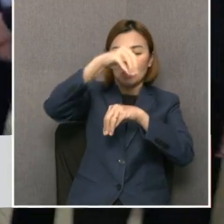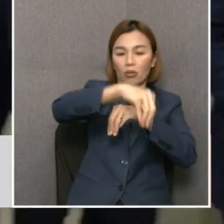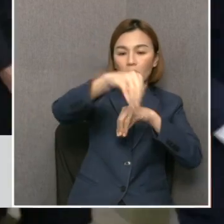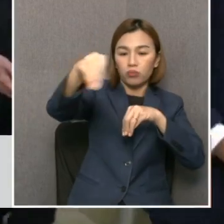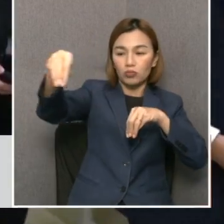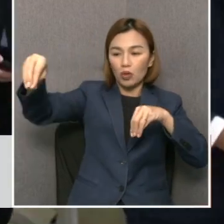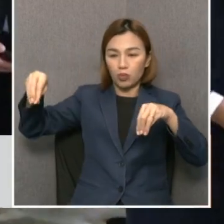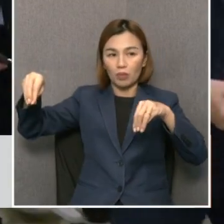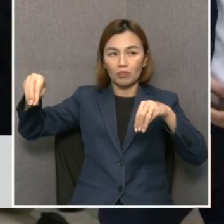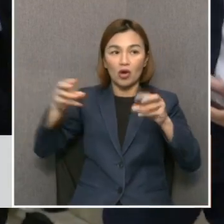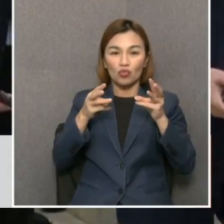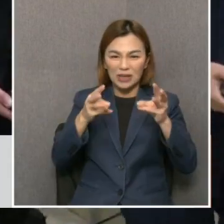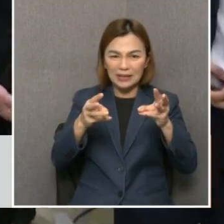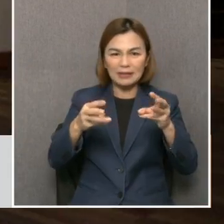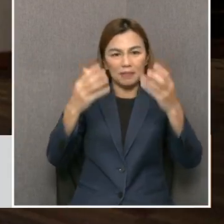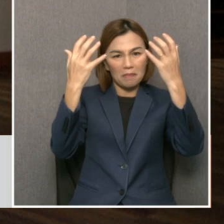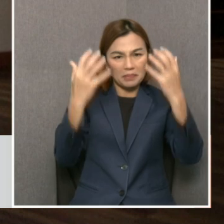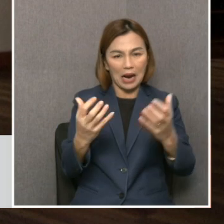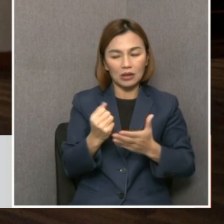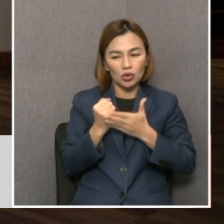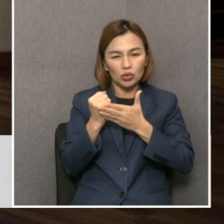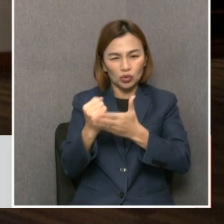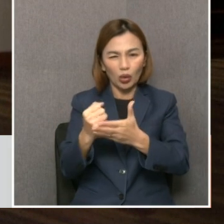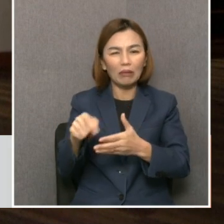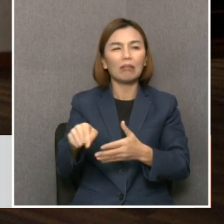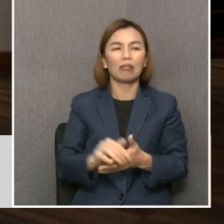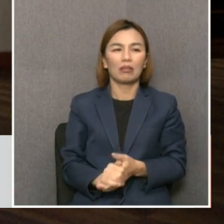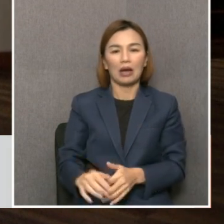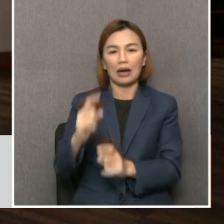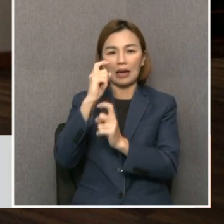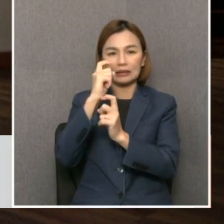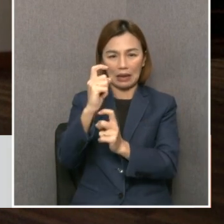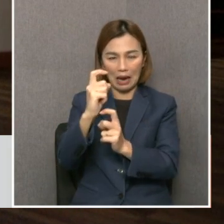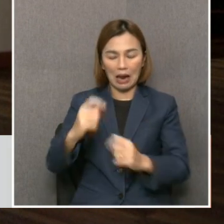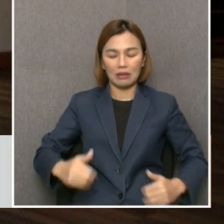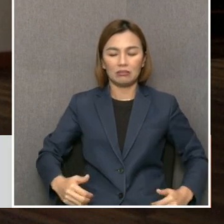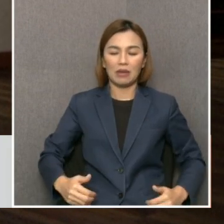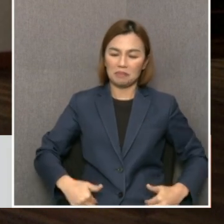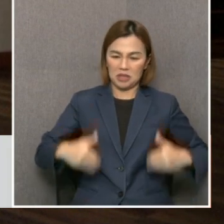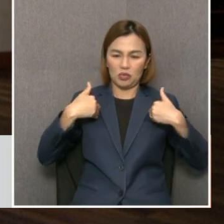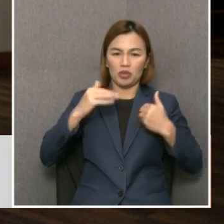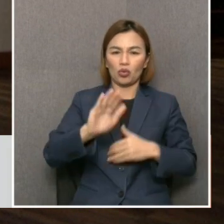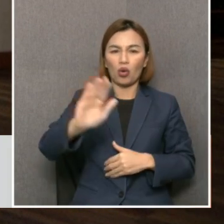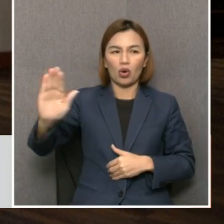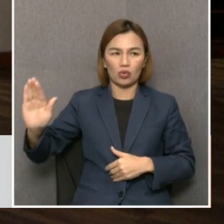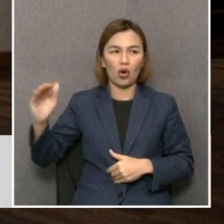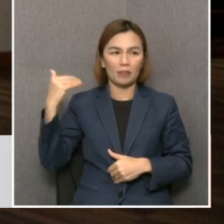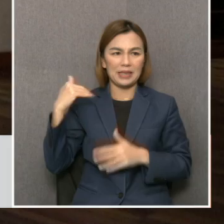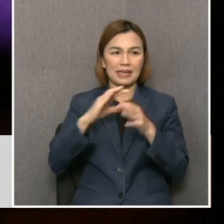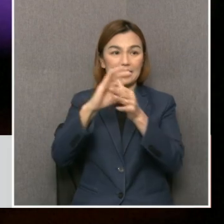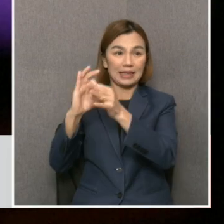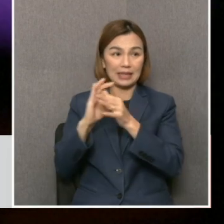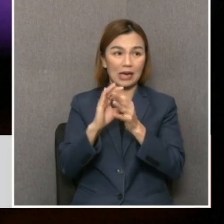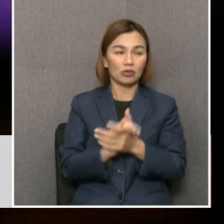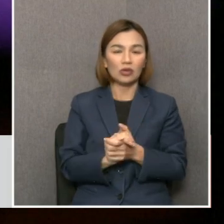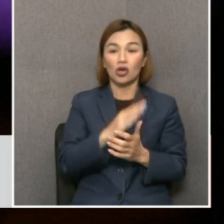ากใช้วิธีรุนแรงเพื่อช่วยตัวประกันจะทำให้อันตรายถึงแก่ตัวประกันได้นั่นเองนะครับคือถ้าเกิดว่าผีผ